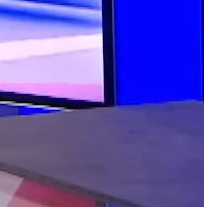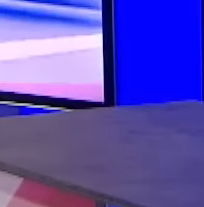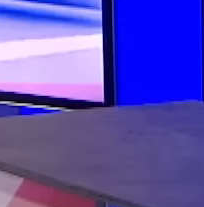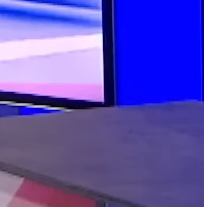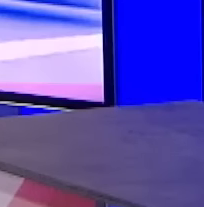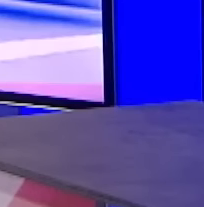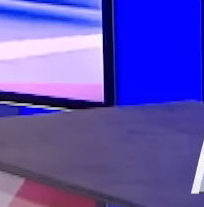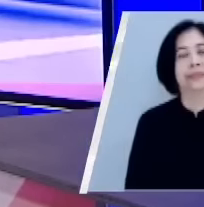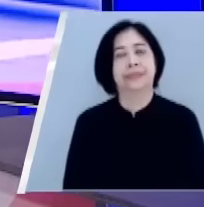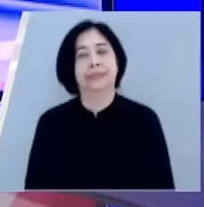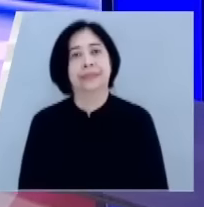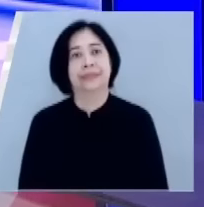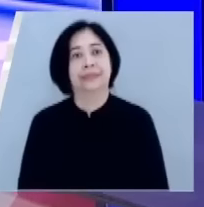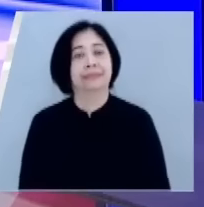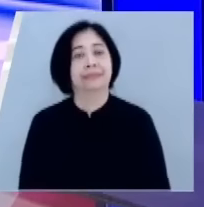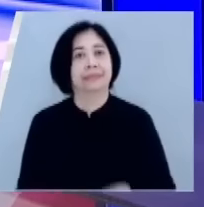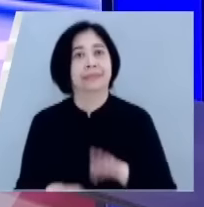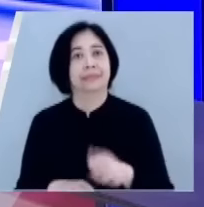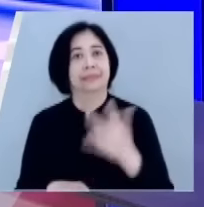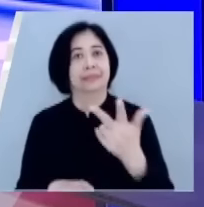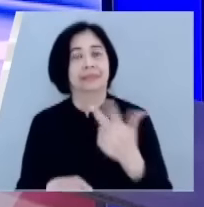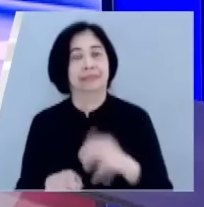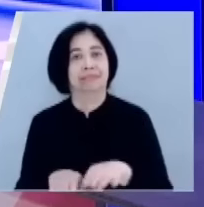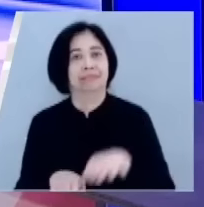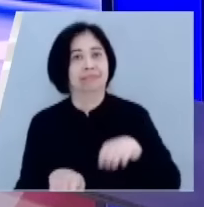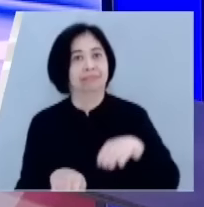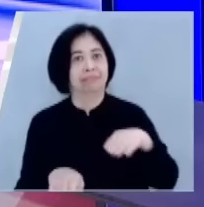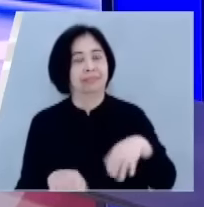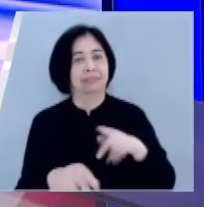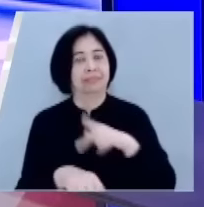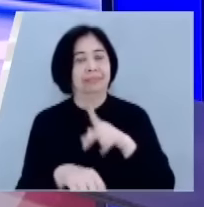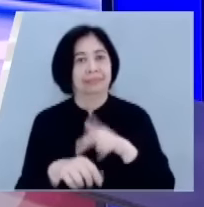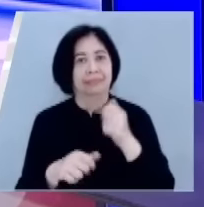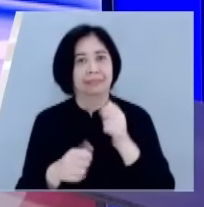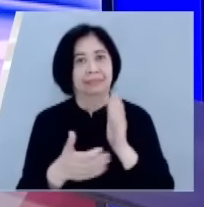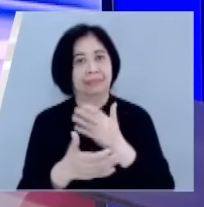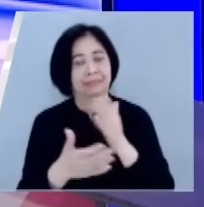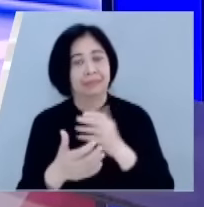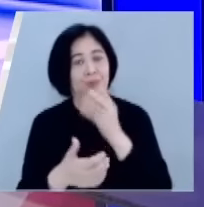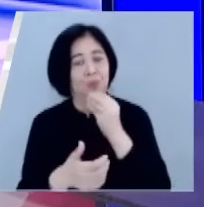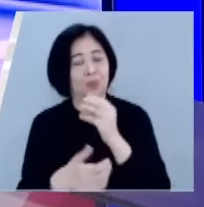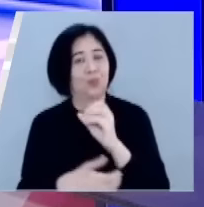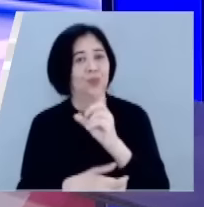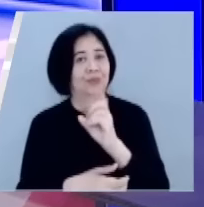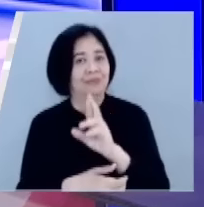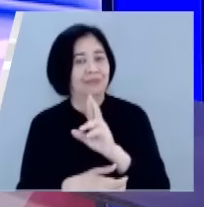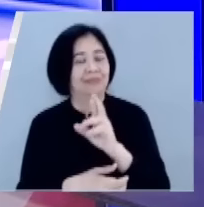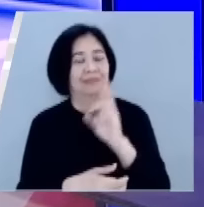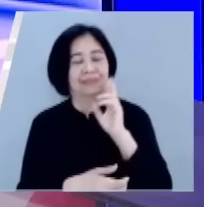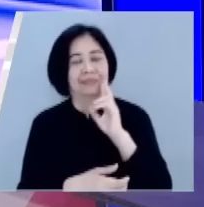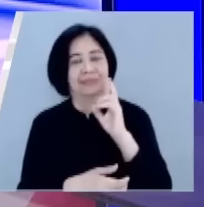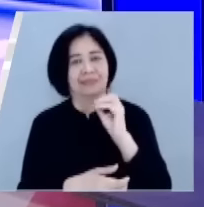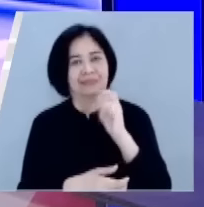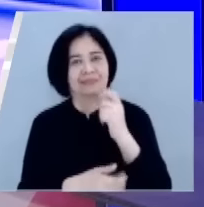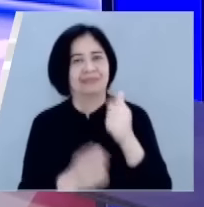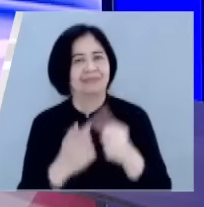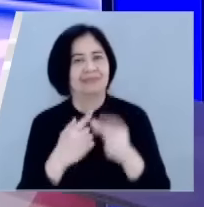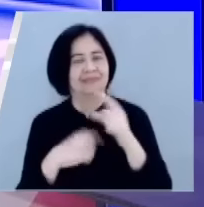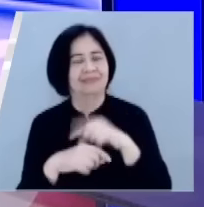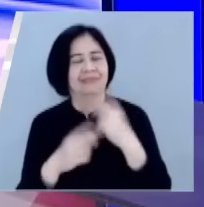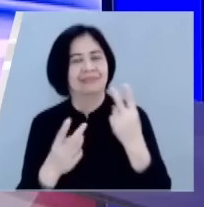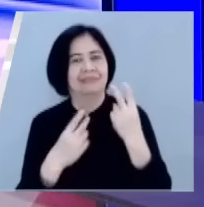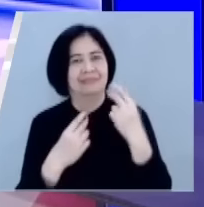Napa one step forward and three steps back ang film singer na si Olivia Rodrigo nang balikan ang kanyang first time na pag-uwi sa